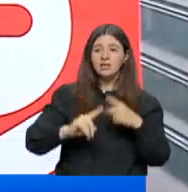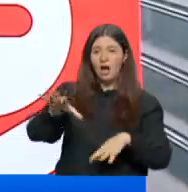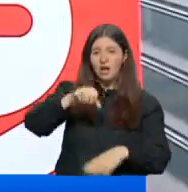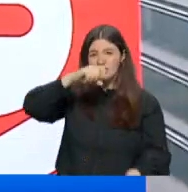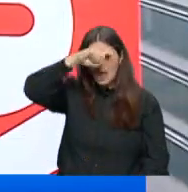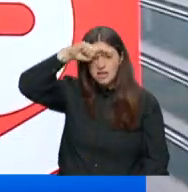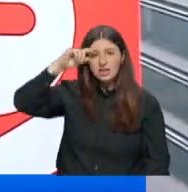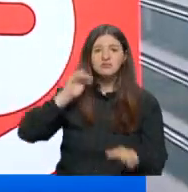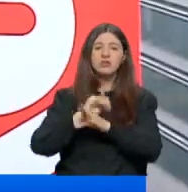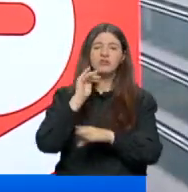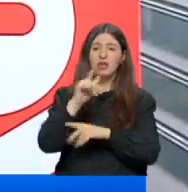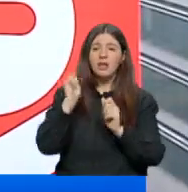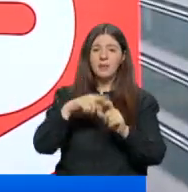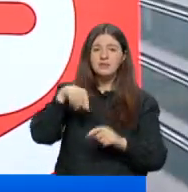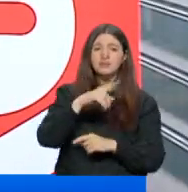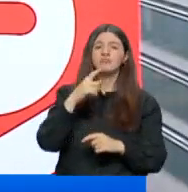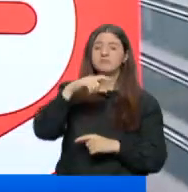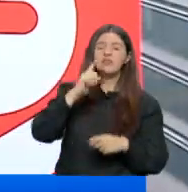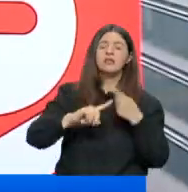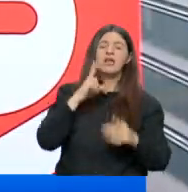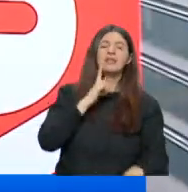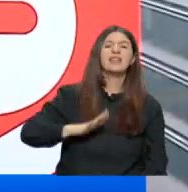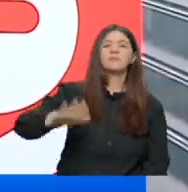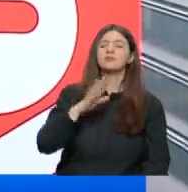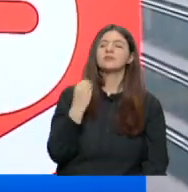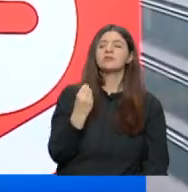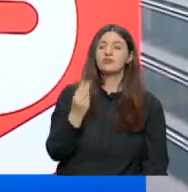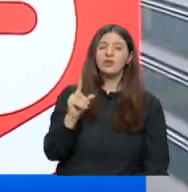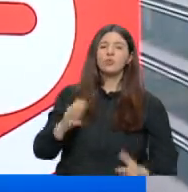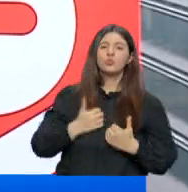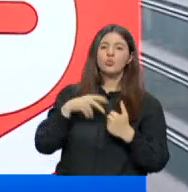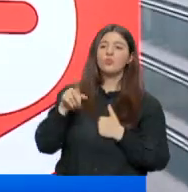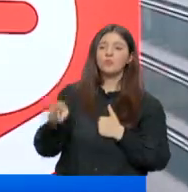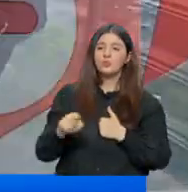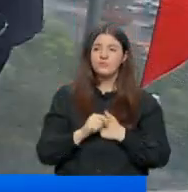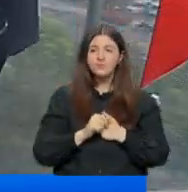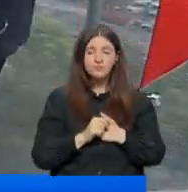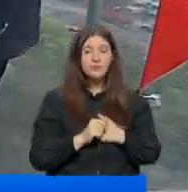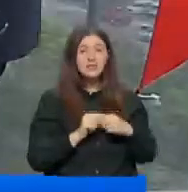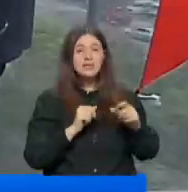alın teriyle yaşayan insanlar yaparsa siyaset de temizlenecektir ve tek kurtuluş yolu bu gerçekten. Peki